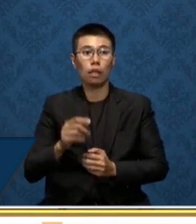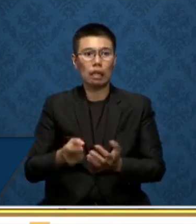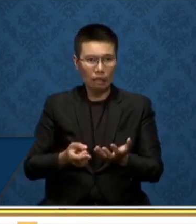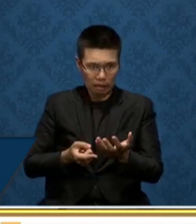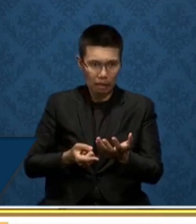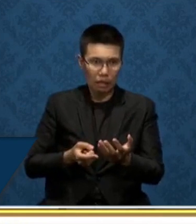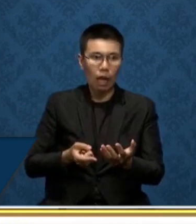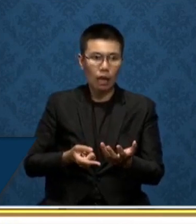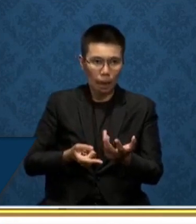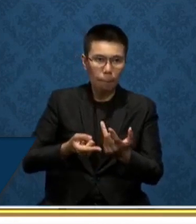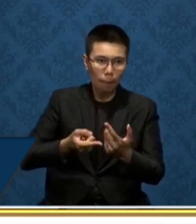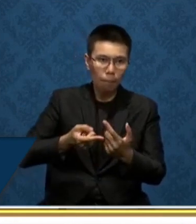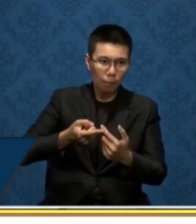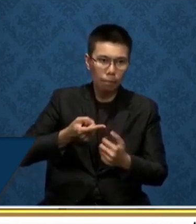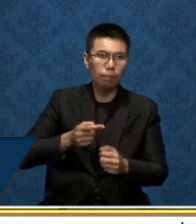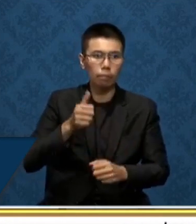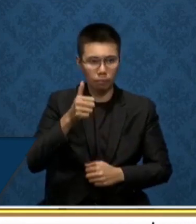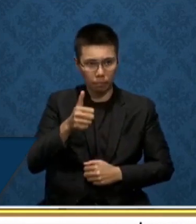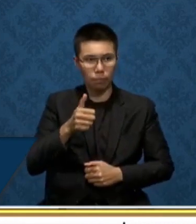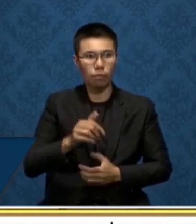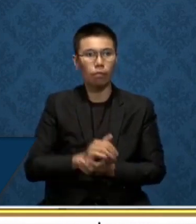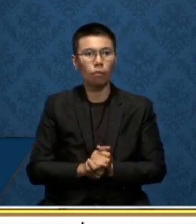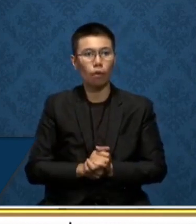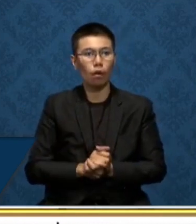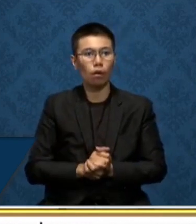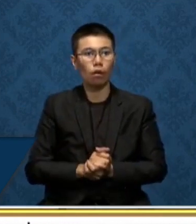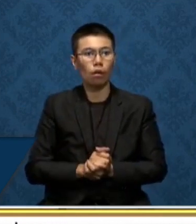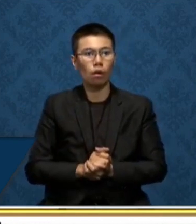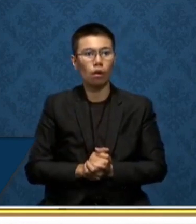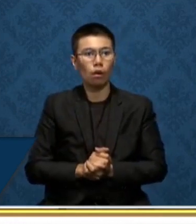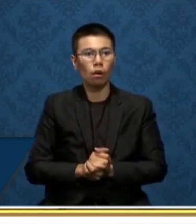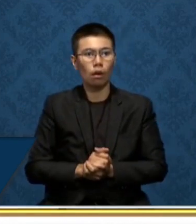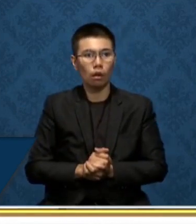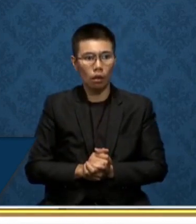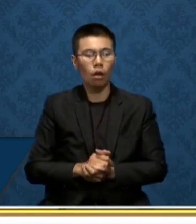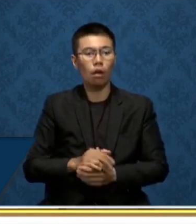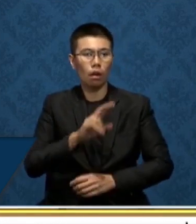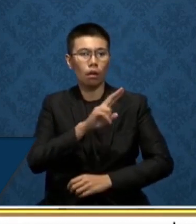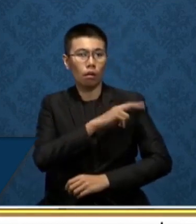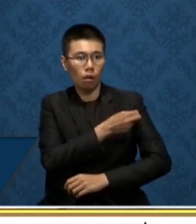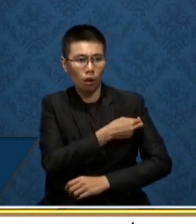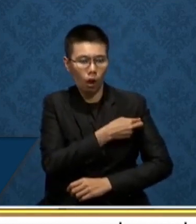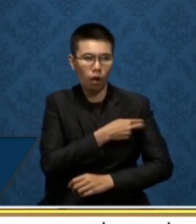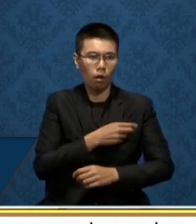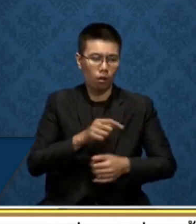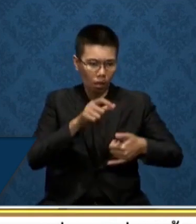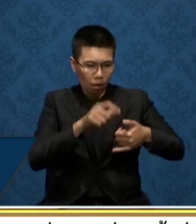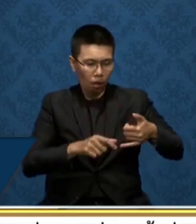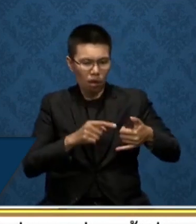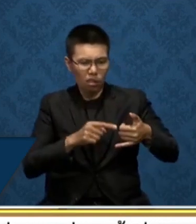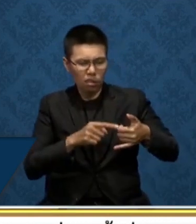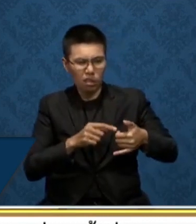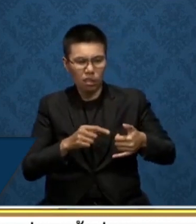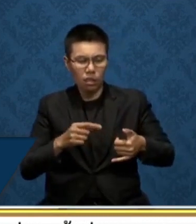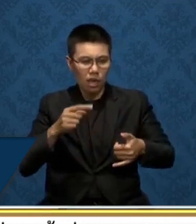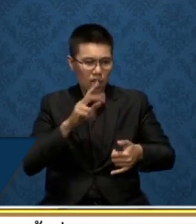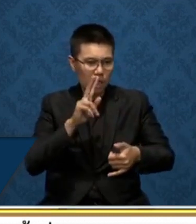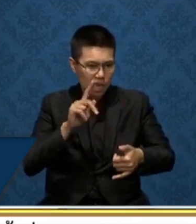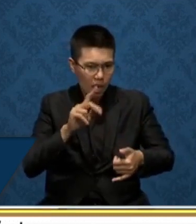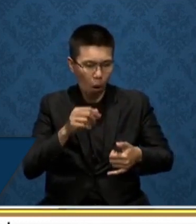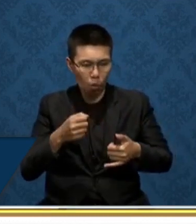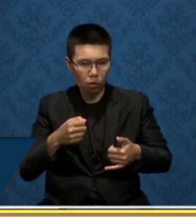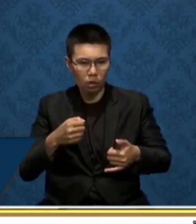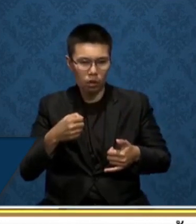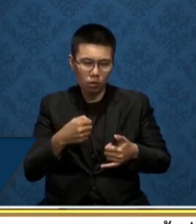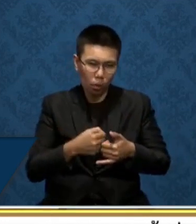ได้เลยโรงพยาบาลทั่วประเทศนะครับการที่มารักษาพยาบาลฟกช้ำดำเขียวเลือดตกยังออกนี่ก็เป็นสอบ